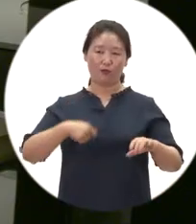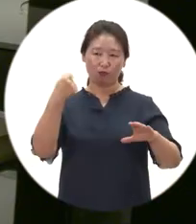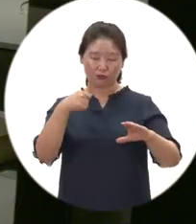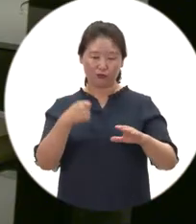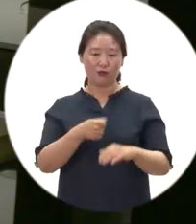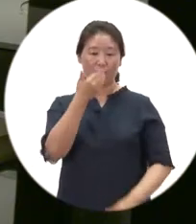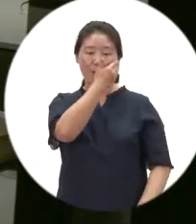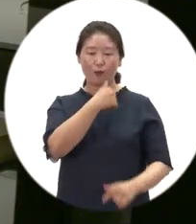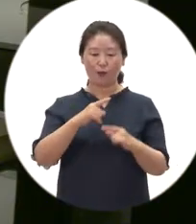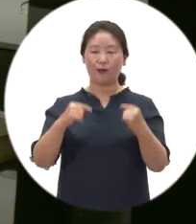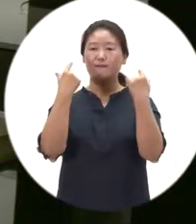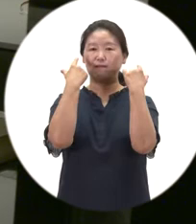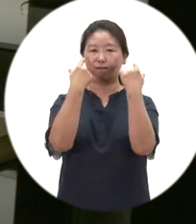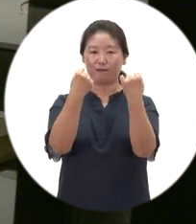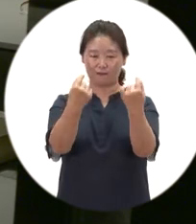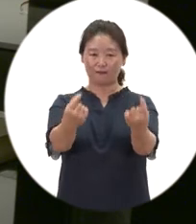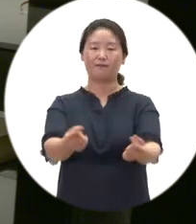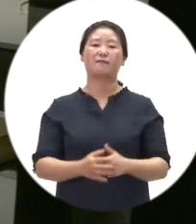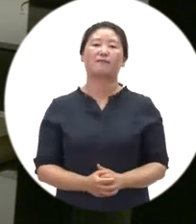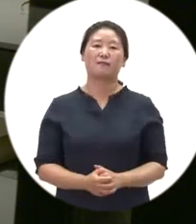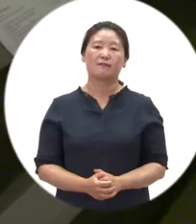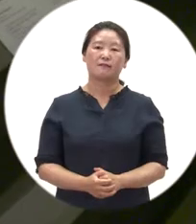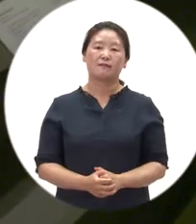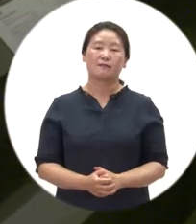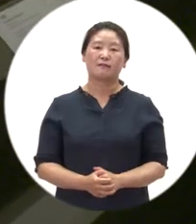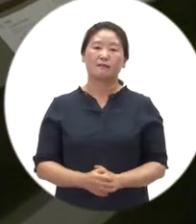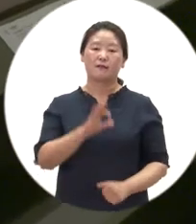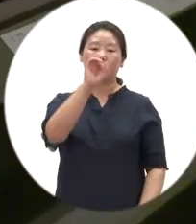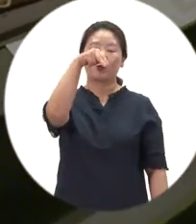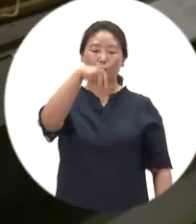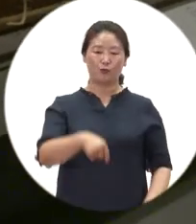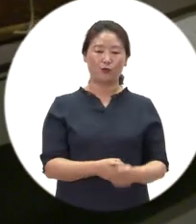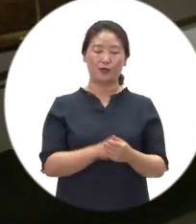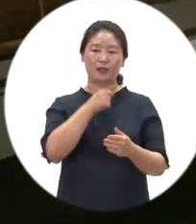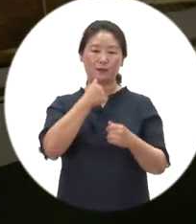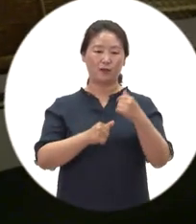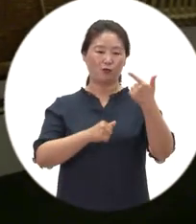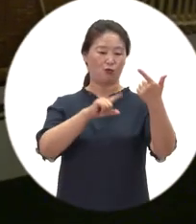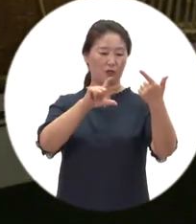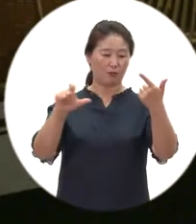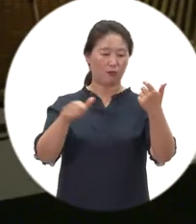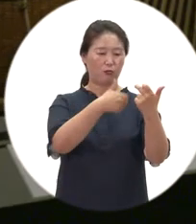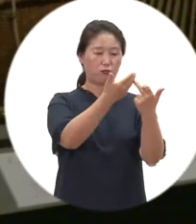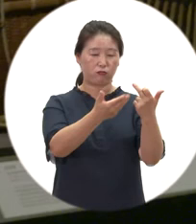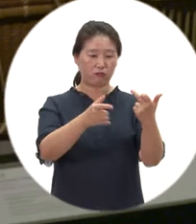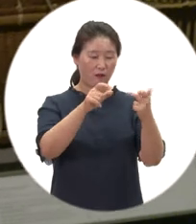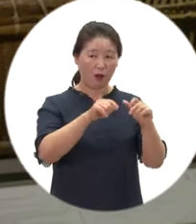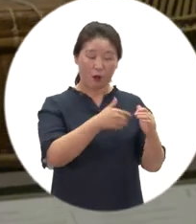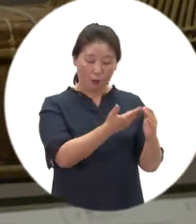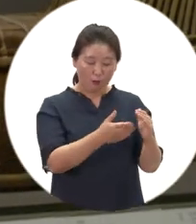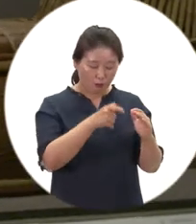부채, 보양식을 즐기는 풍속은 지금도 이어지고 있습니다. 유두는 음력 6월 15일로 동쪽으로 흐르는 물에